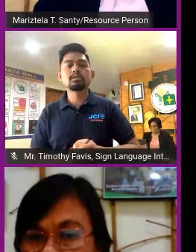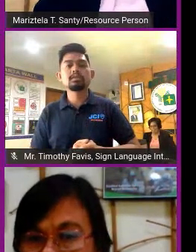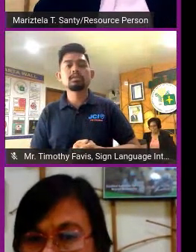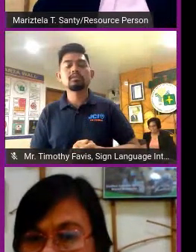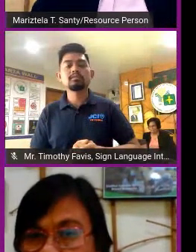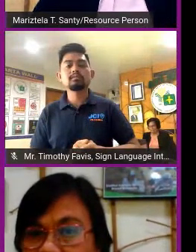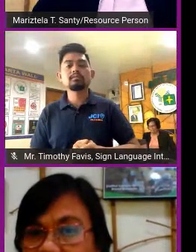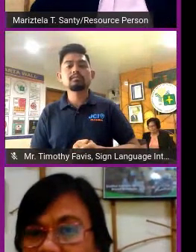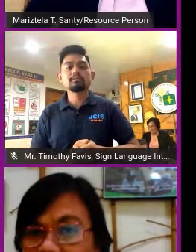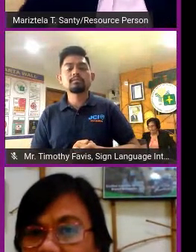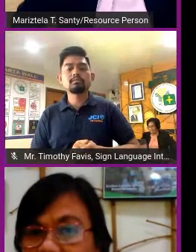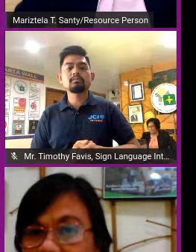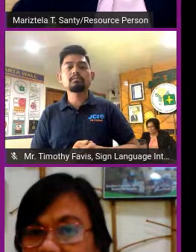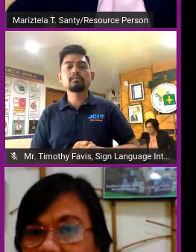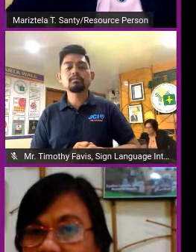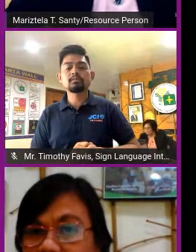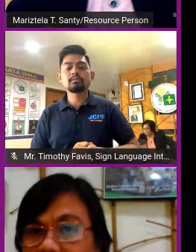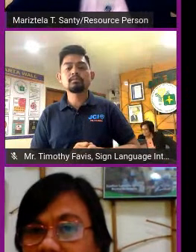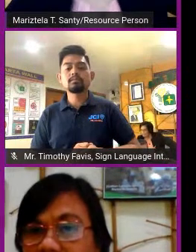hindi,